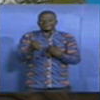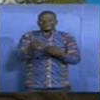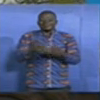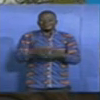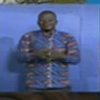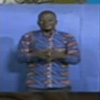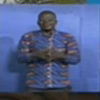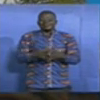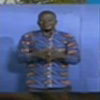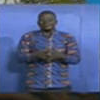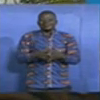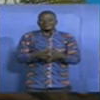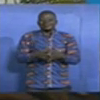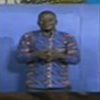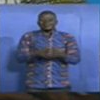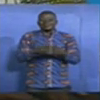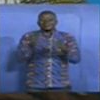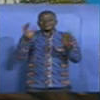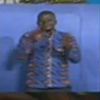Oui, la liaison est